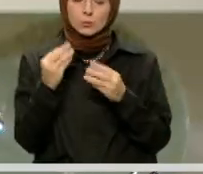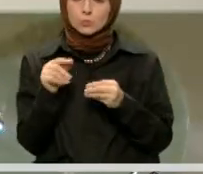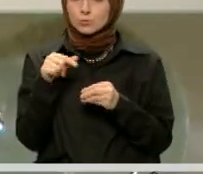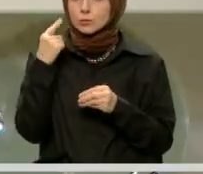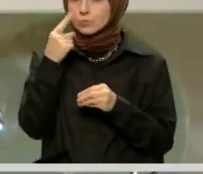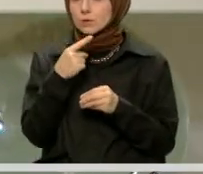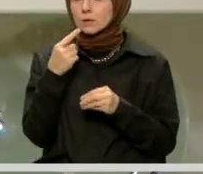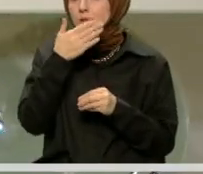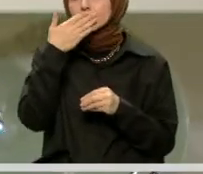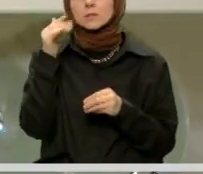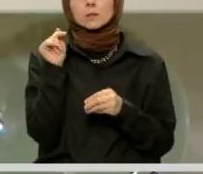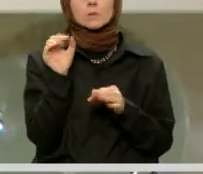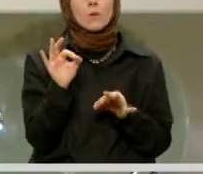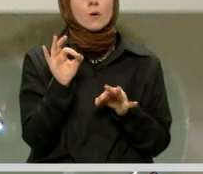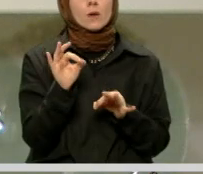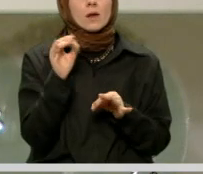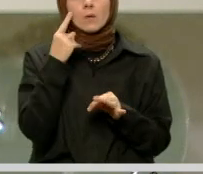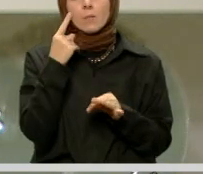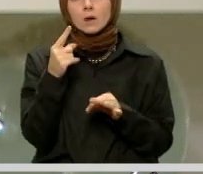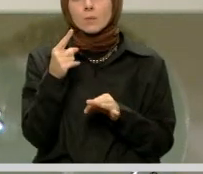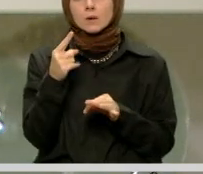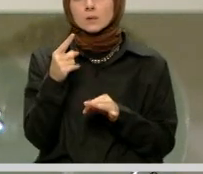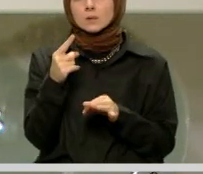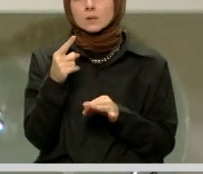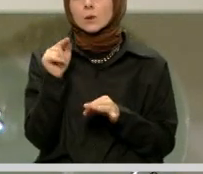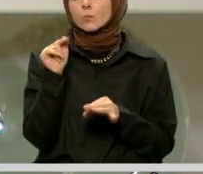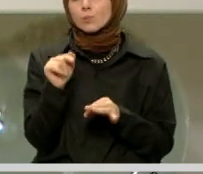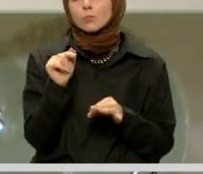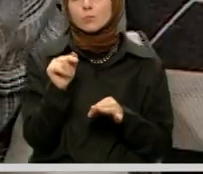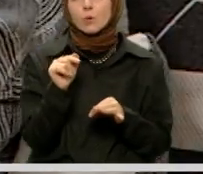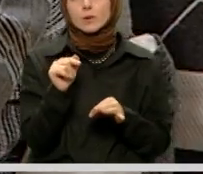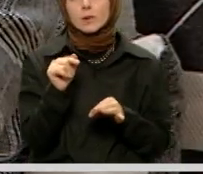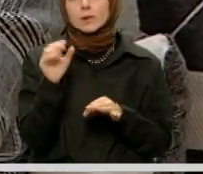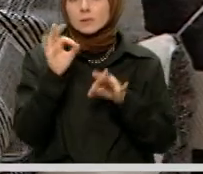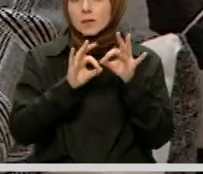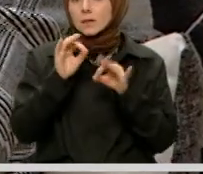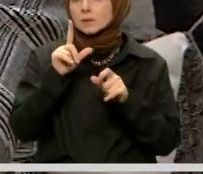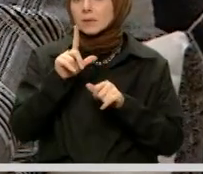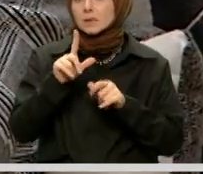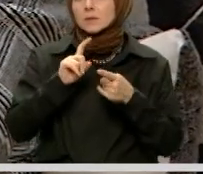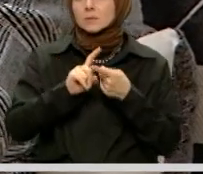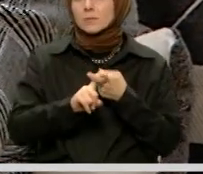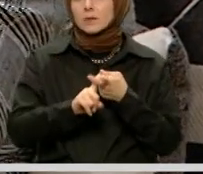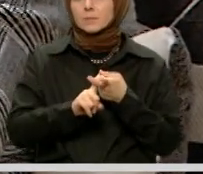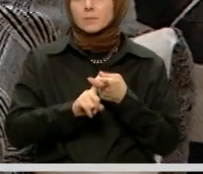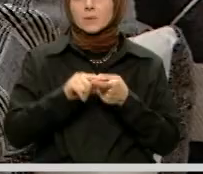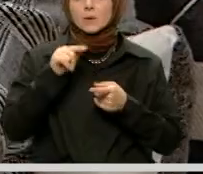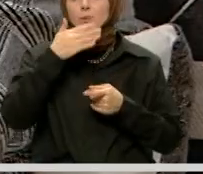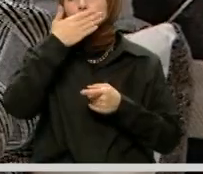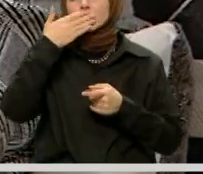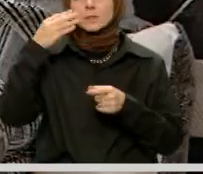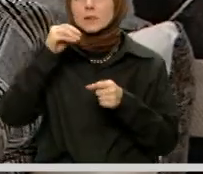yüzden Ramazan'a bu gözle bakmak, bu gözle idrak etmek, bu gözle değerlendirmek gerekiyor. Ve bu